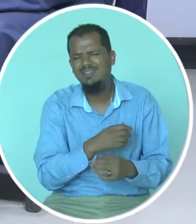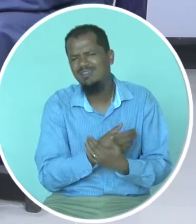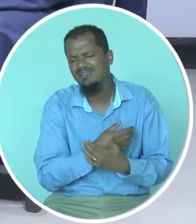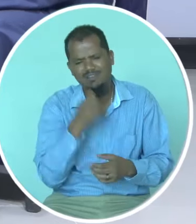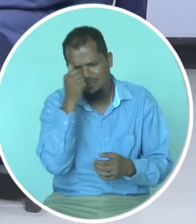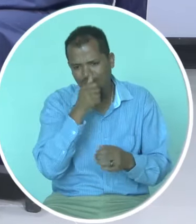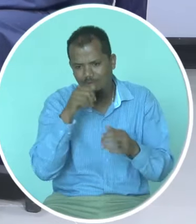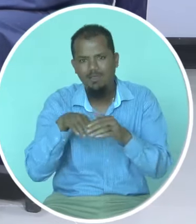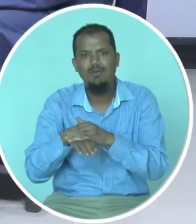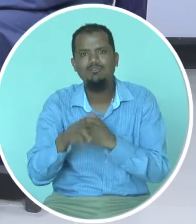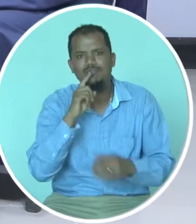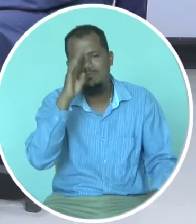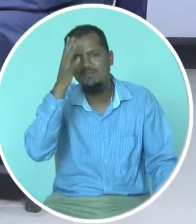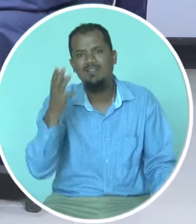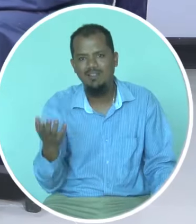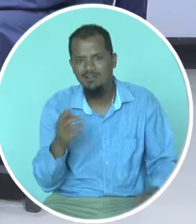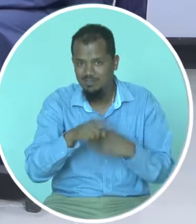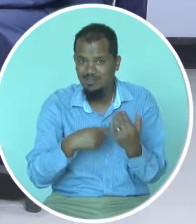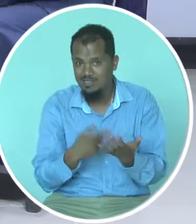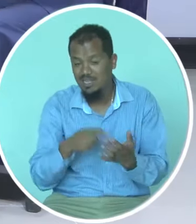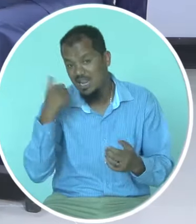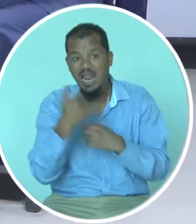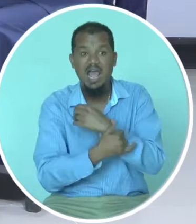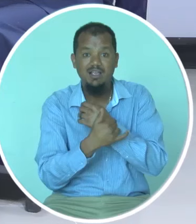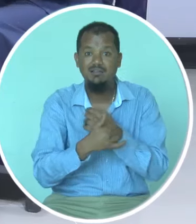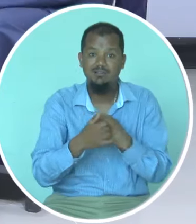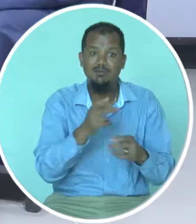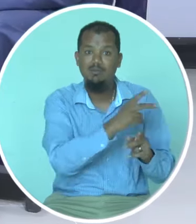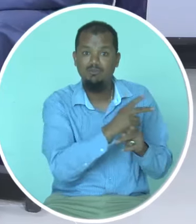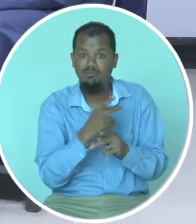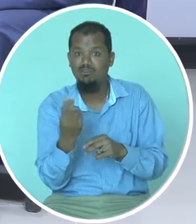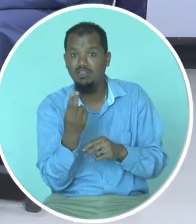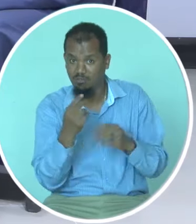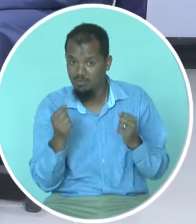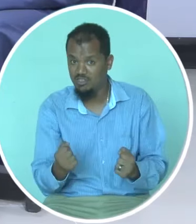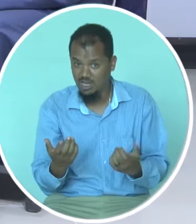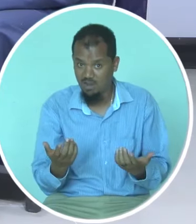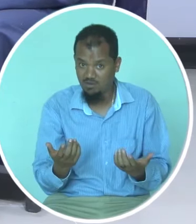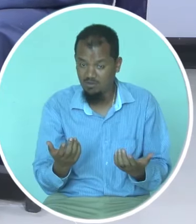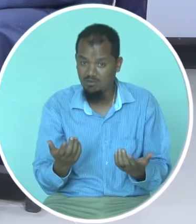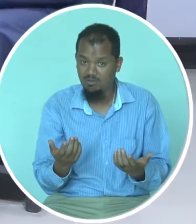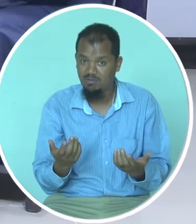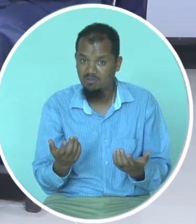ሊፈጠር አይችል ከኢትዮጵያ በቀር ማለት ነው ስለዚህ ሌላ ሀገር ምናልባት በተውሶ ሊጠቀሙበት ይችላሉ